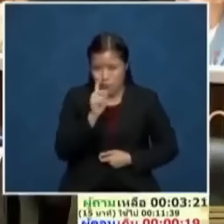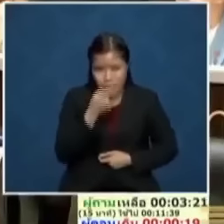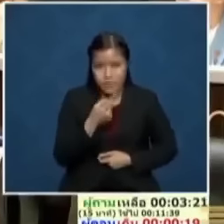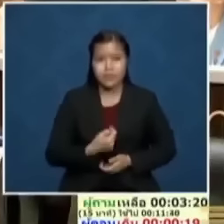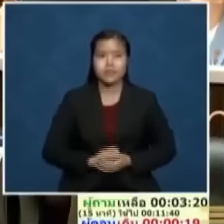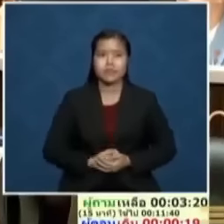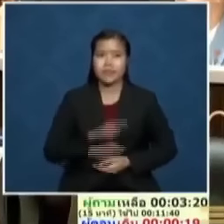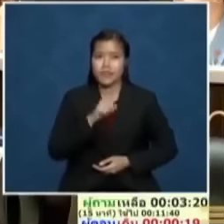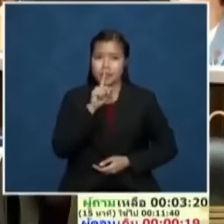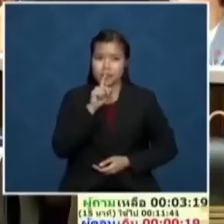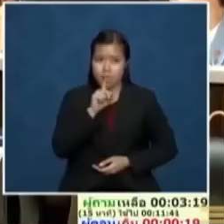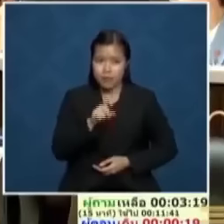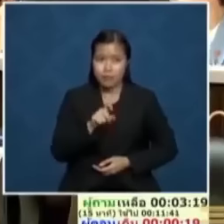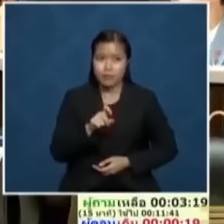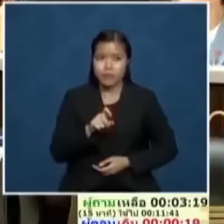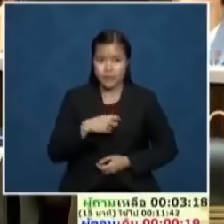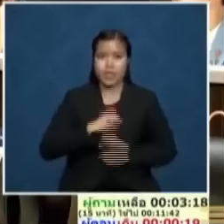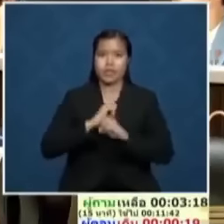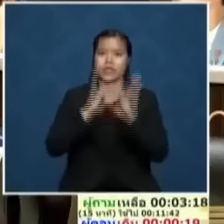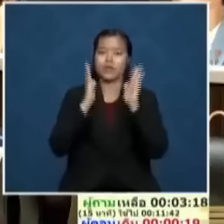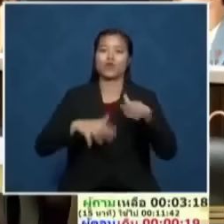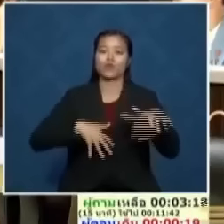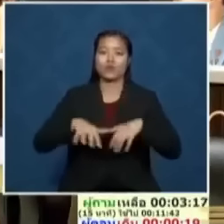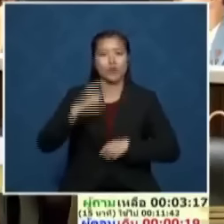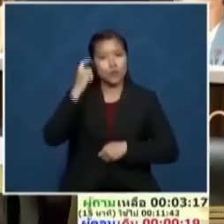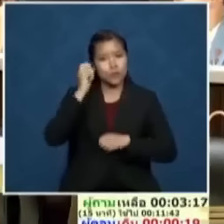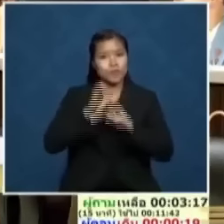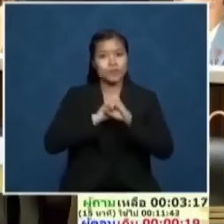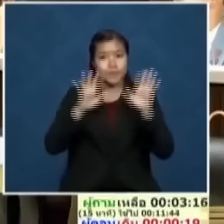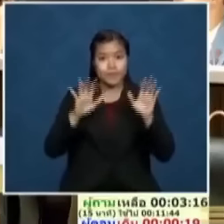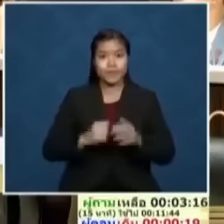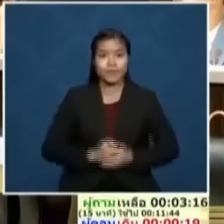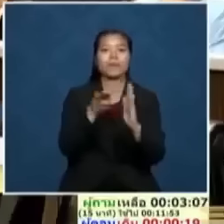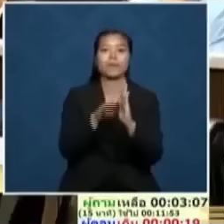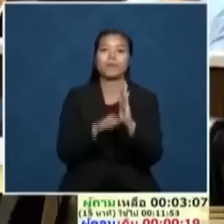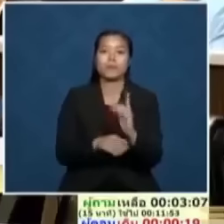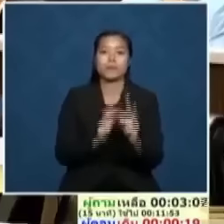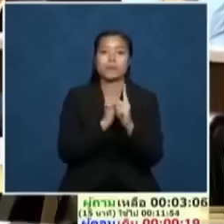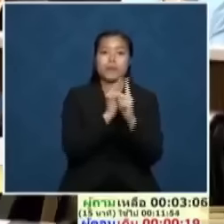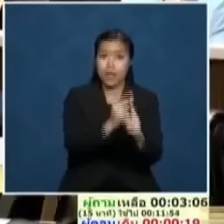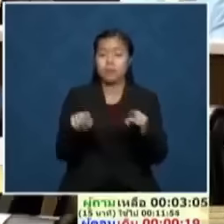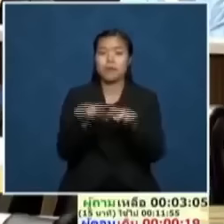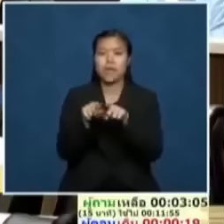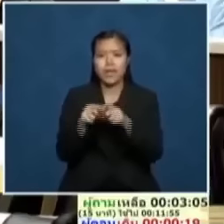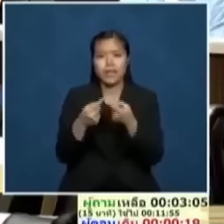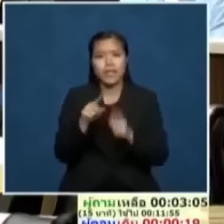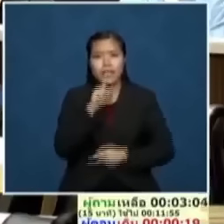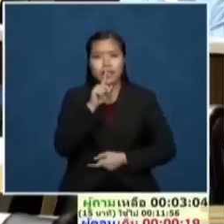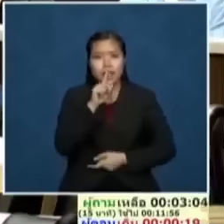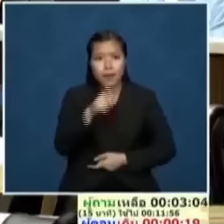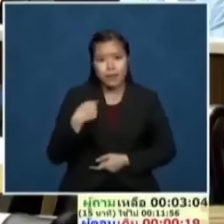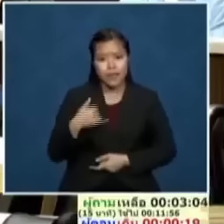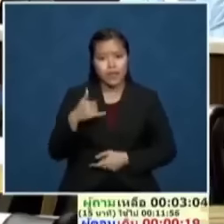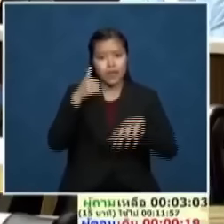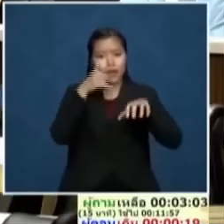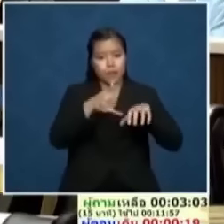ใจเขาห้ามผู้ต้องขังอยู่ห้องพิเศษนะรัฐมนตรีตรวจสอบเรื่องนี้ยังไงว่ามันไม่มีการเลือกปฏิบัติเพราะอยู่ชั้น14